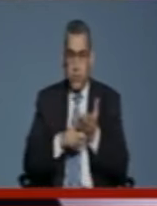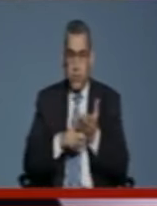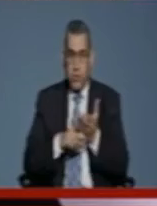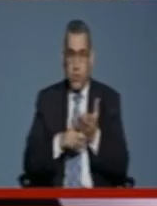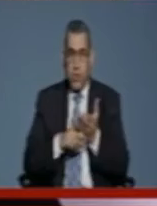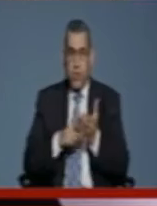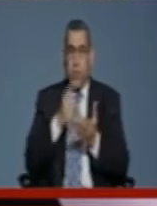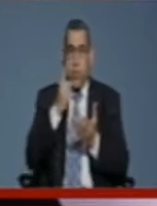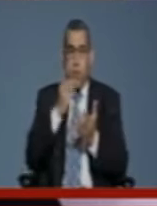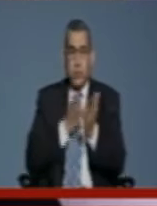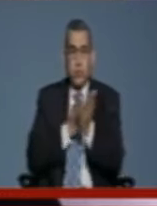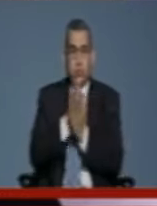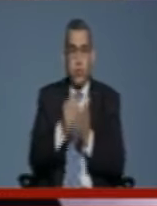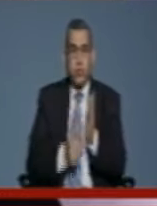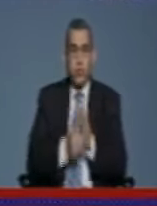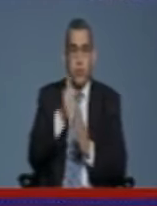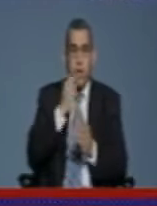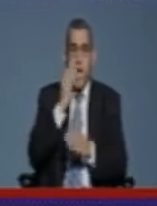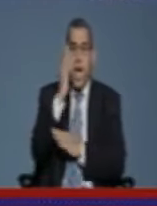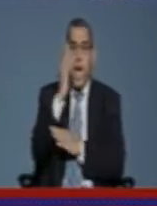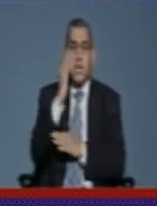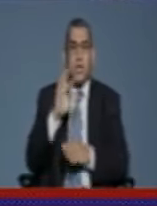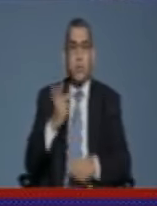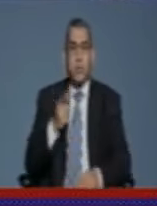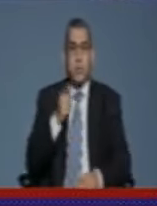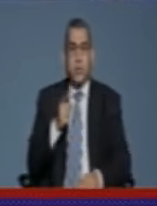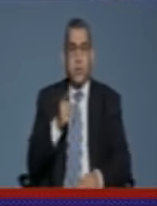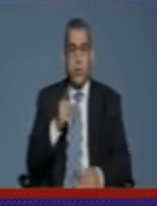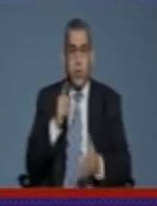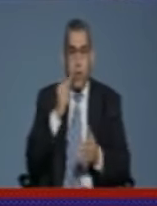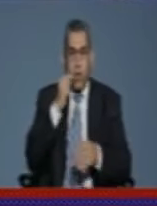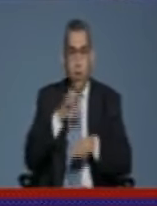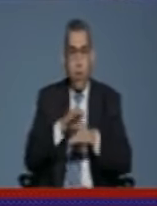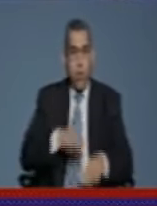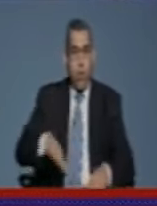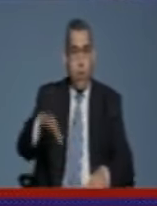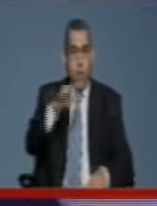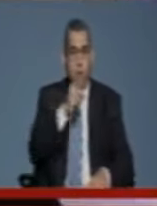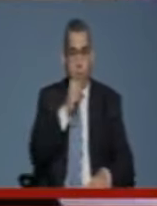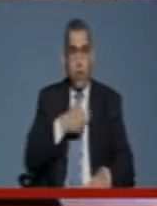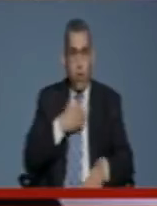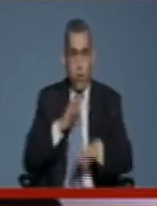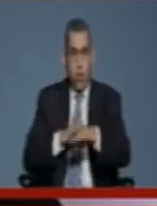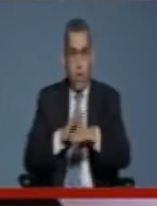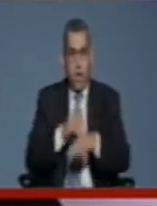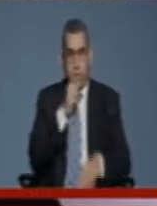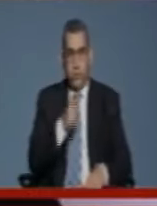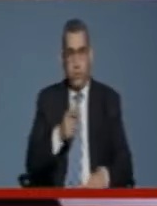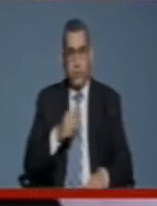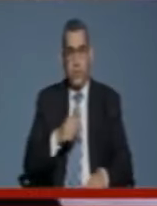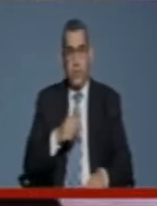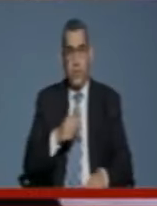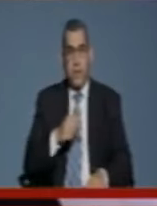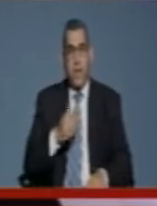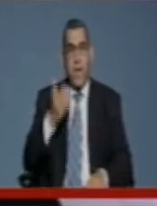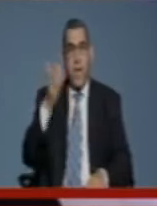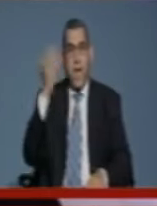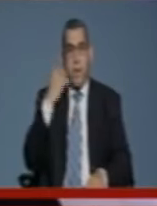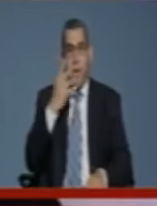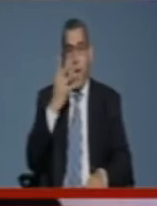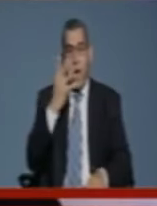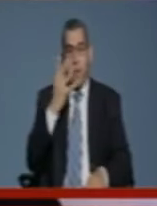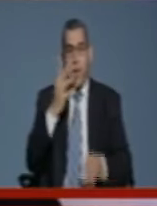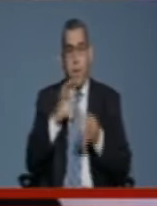كلها بتعتمد علينا احنا. علينا كلنا. هقول لكم على حاجه. كنا بنجيب ب 4.5 مليار